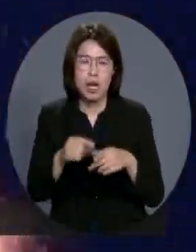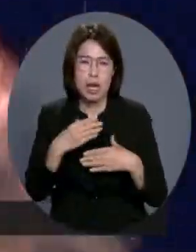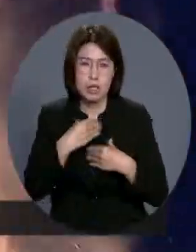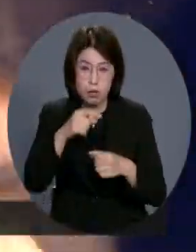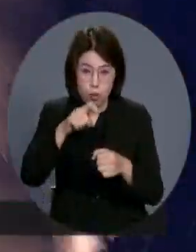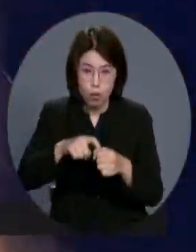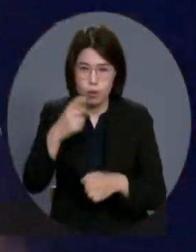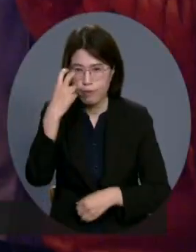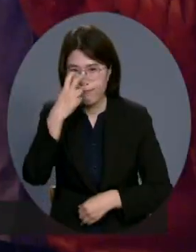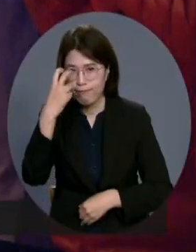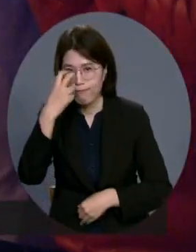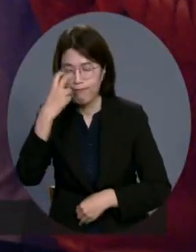합동 점검합니다